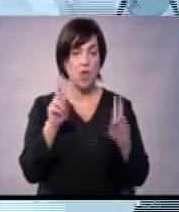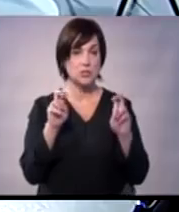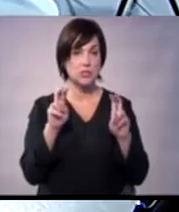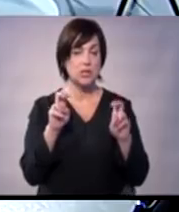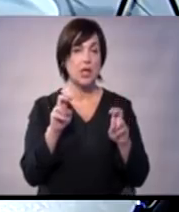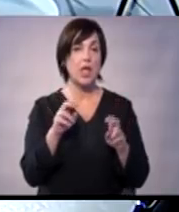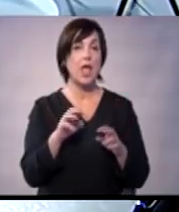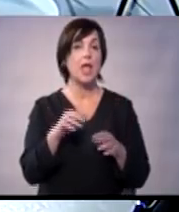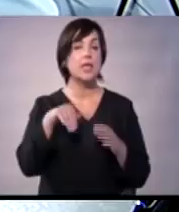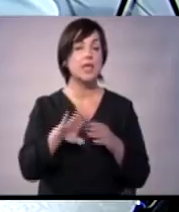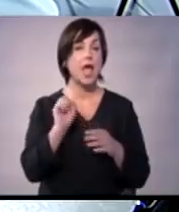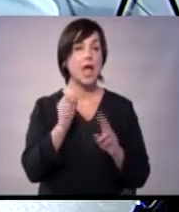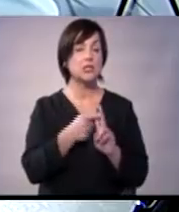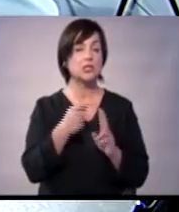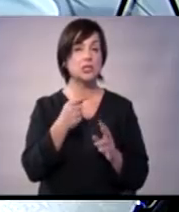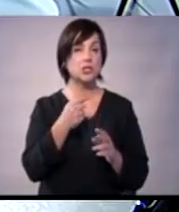на Јанчев,